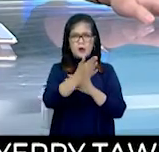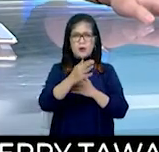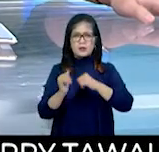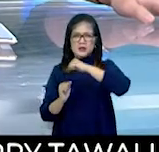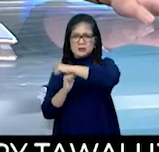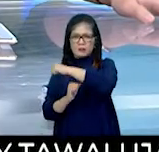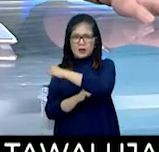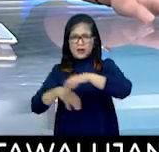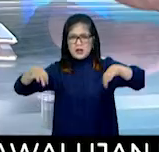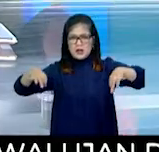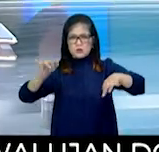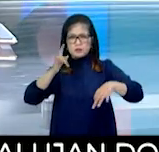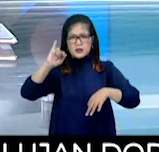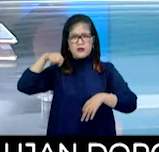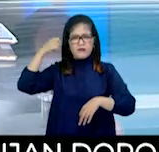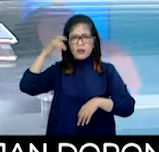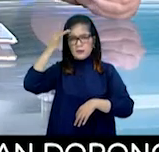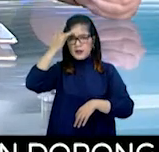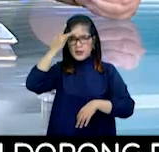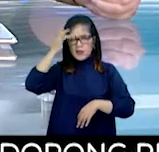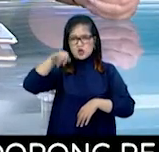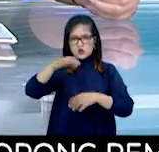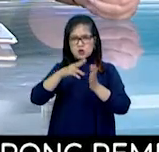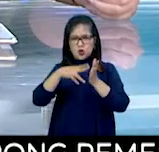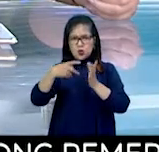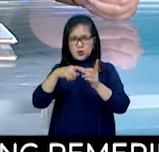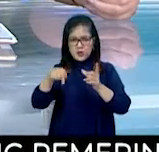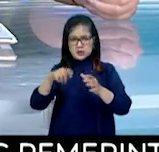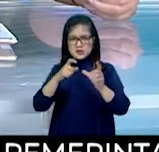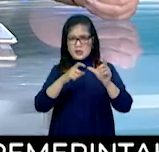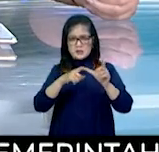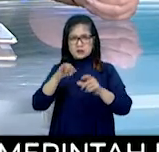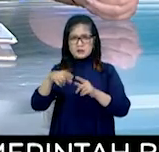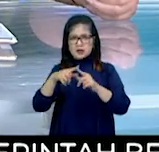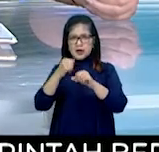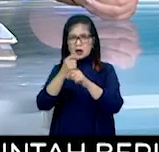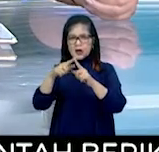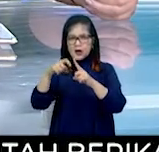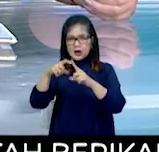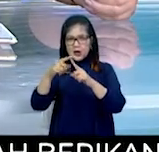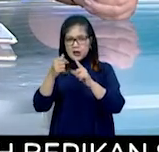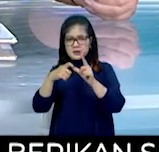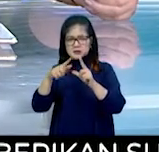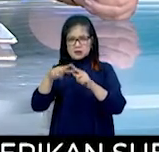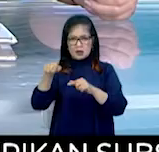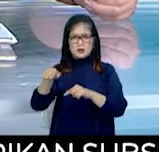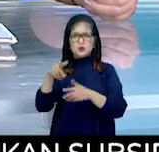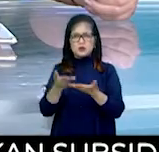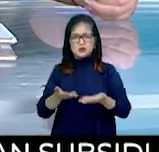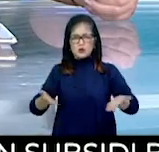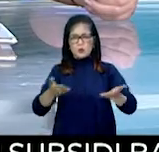Indiana Jones yang menghubungkan Srengseng Sawah, Jagakarsa dan Pasir Gunung Selatan Depok, Jawa Barat, kondisinya kian